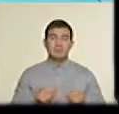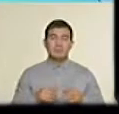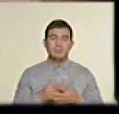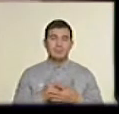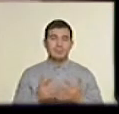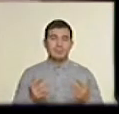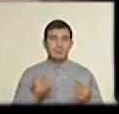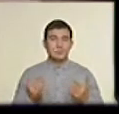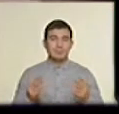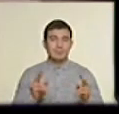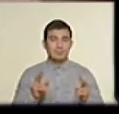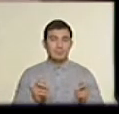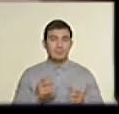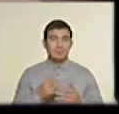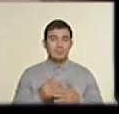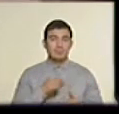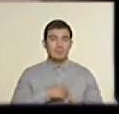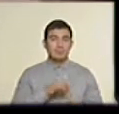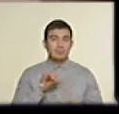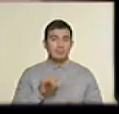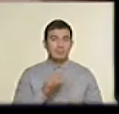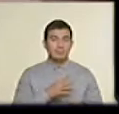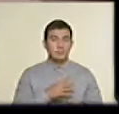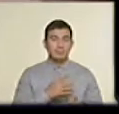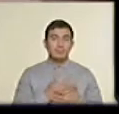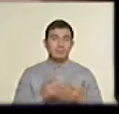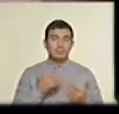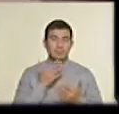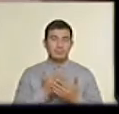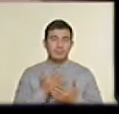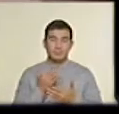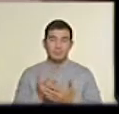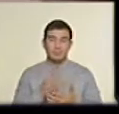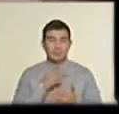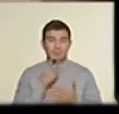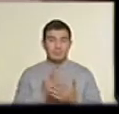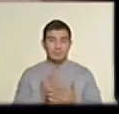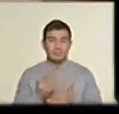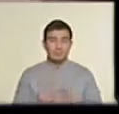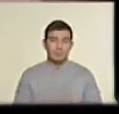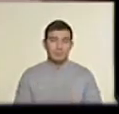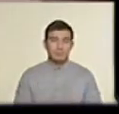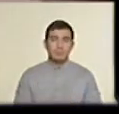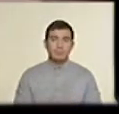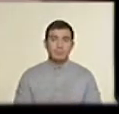joylashtirishda shu sohaga bo'lgan talabning davriyligi ham inobatga olinadi.